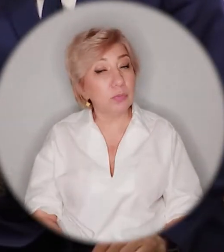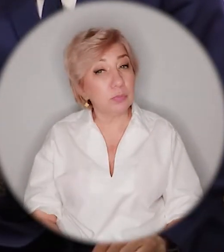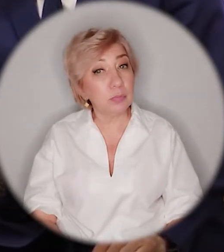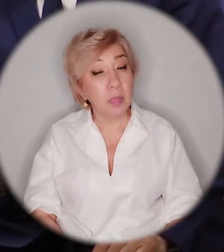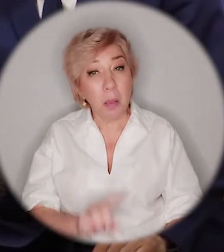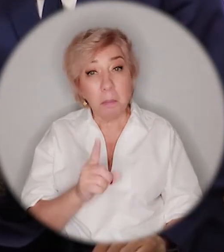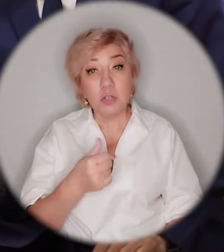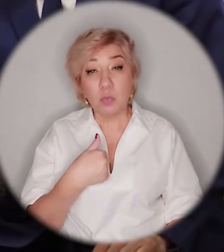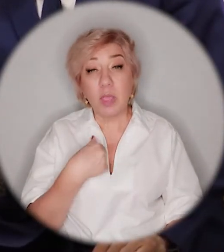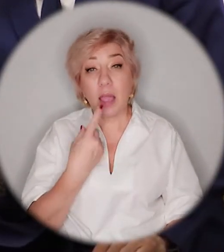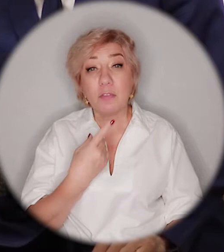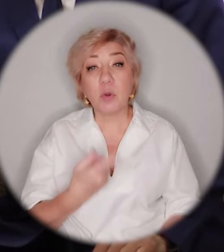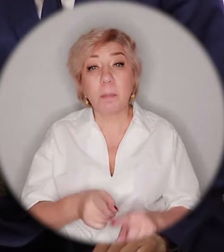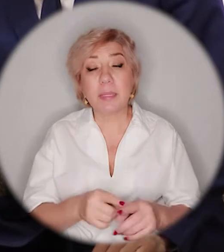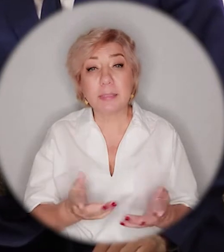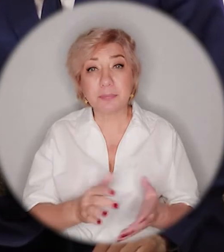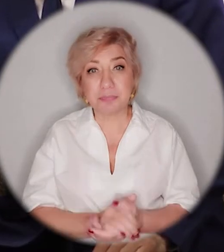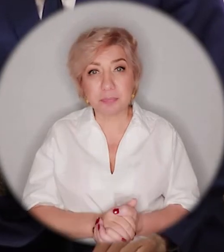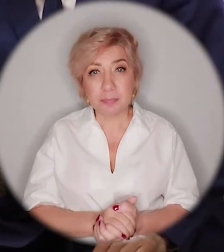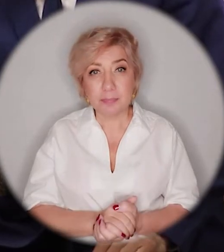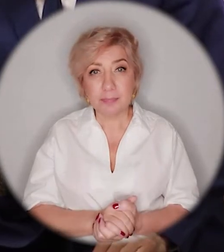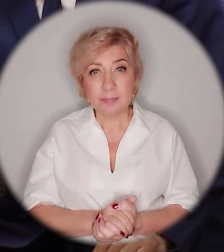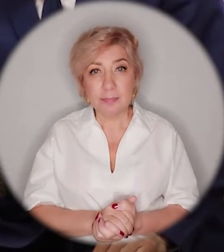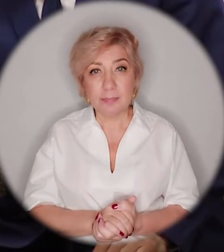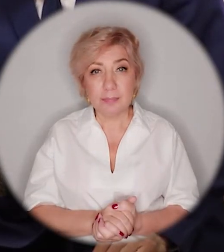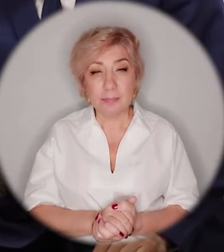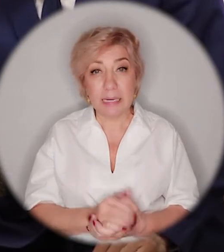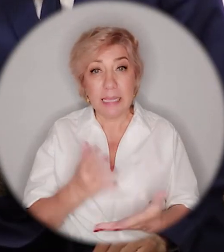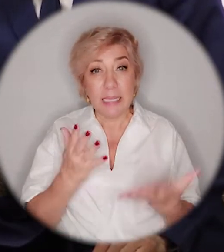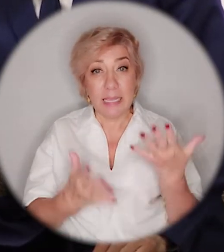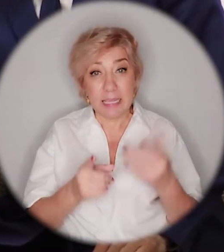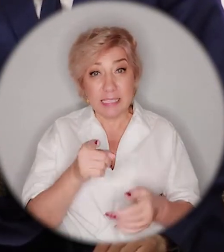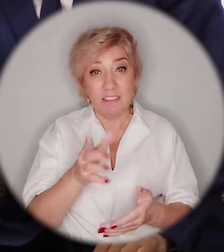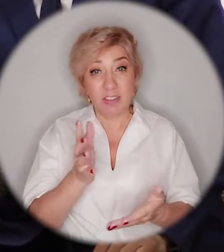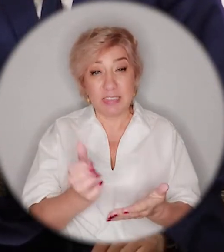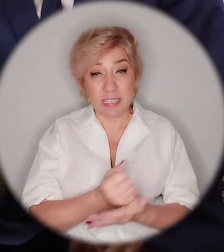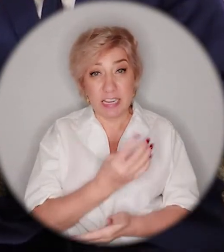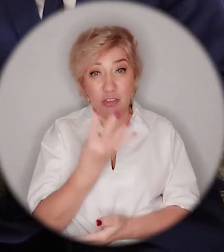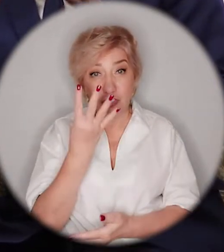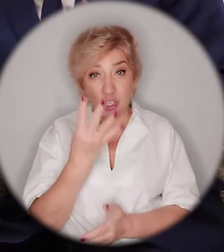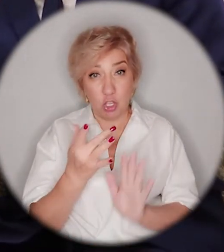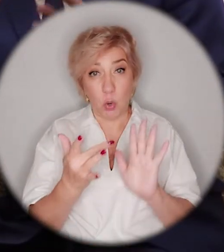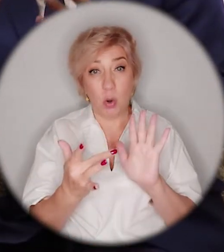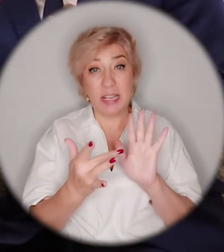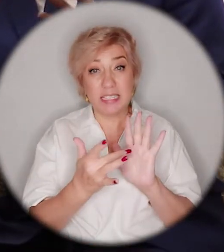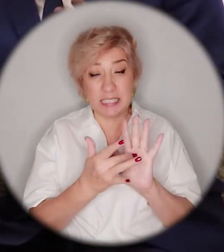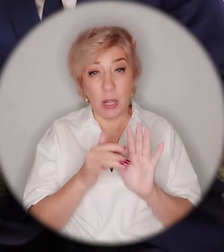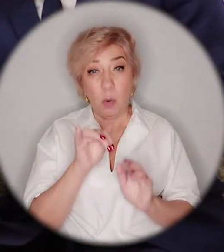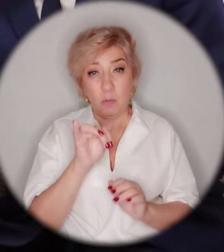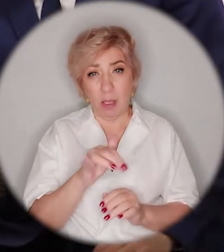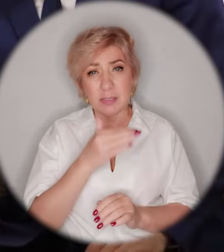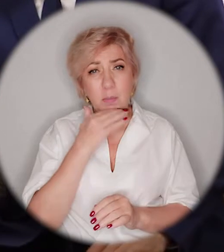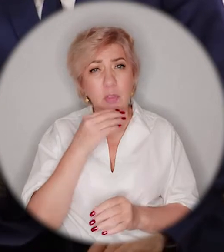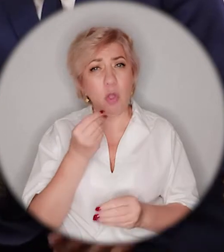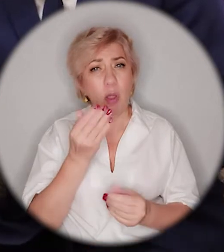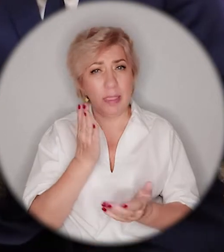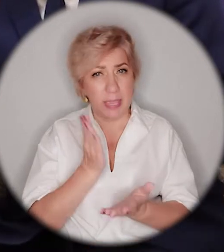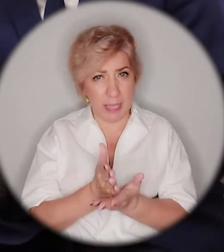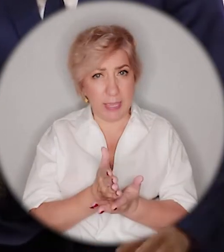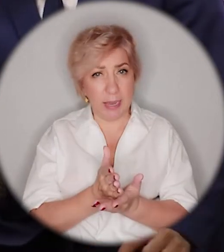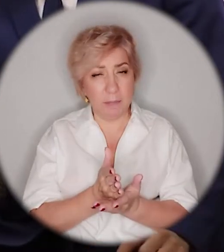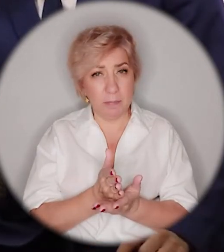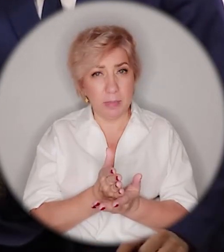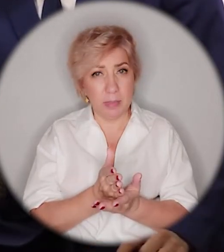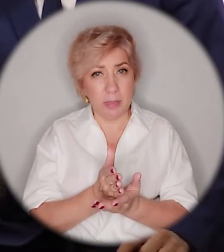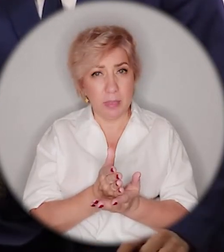лайма и так и да почему я об этом говорю и если вы достигли этих четырёх целей отцем у вас